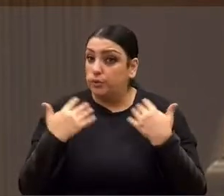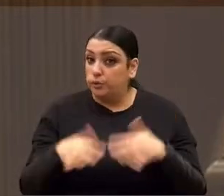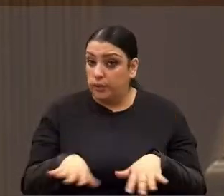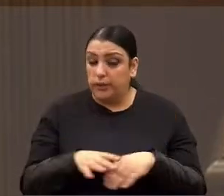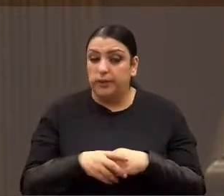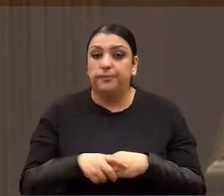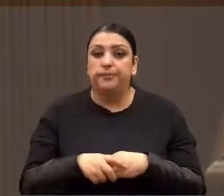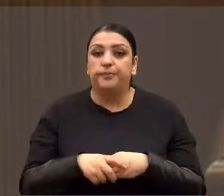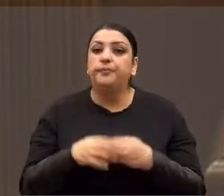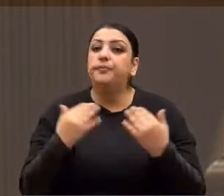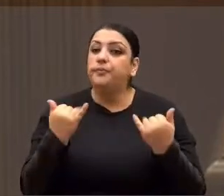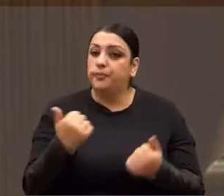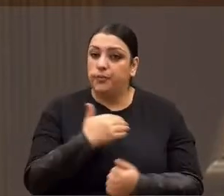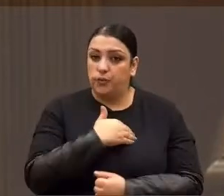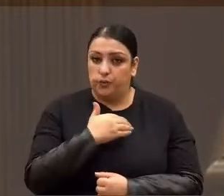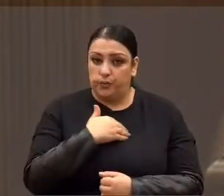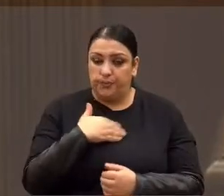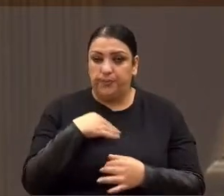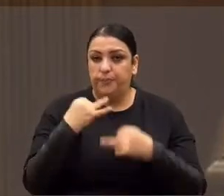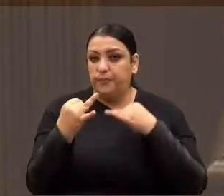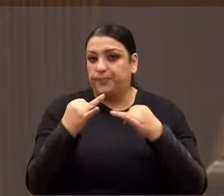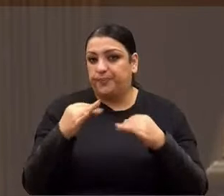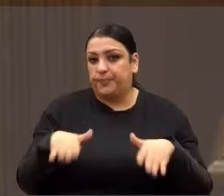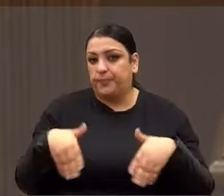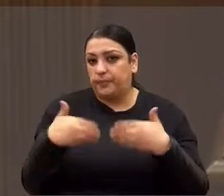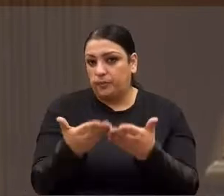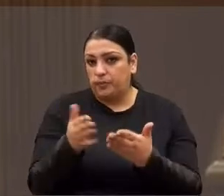Հիմա խոսեմ առաջարկությանս մասին։